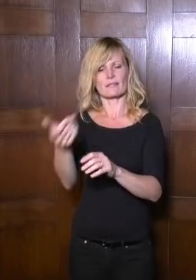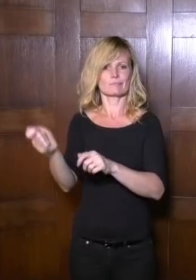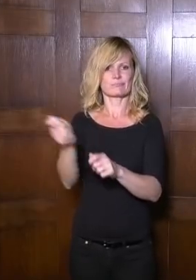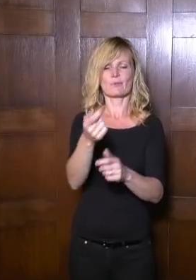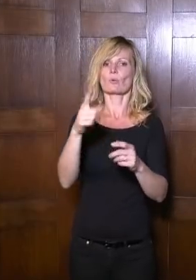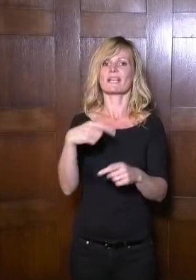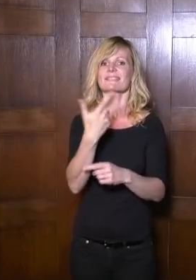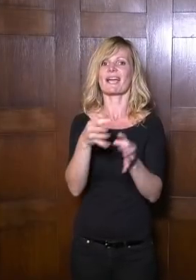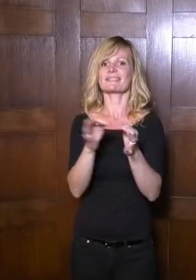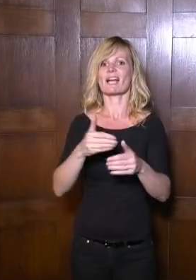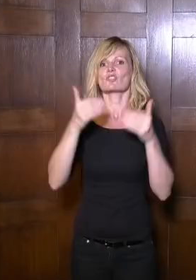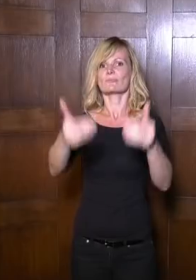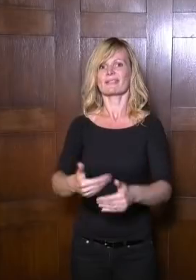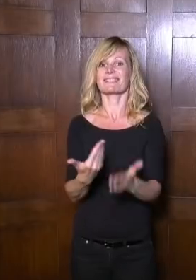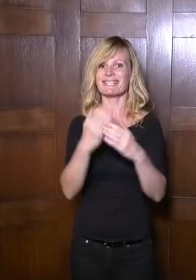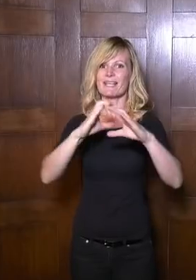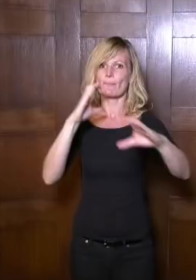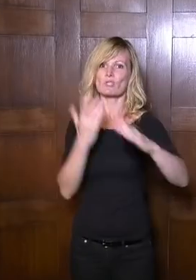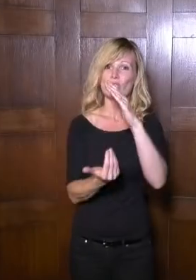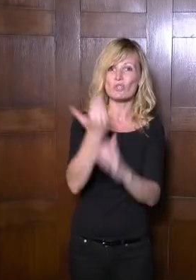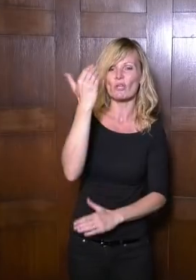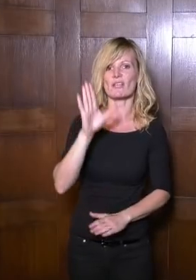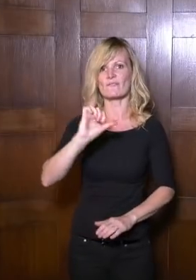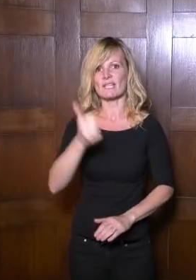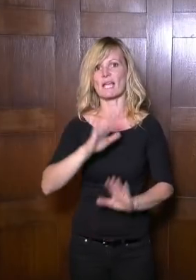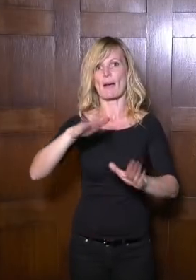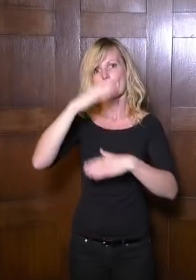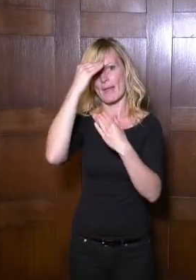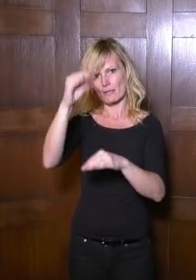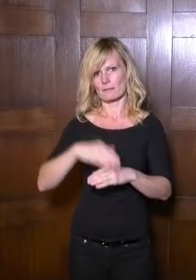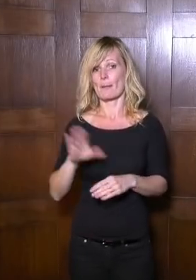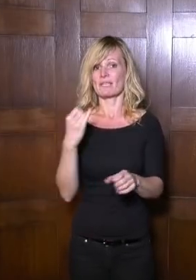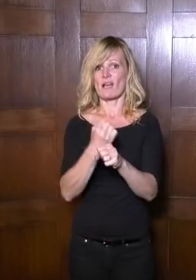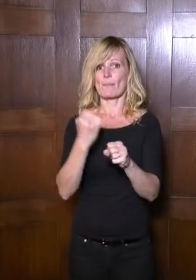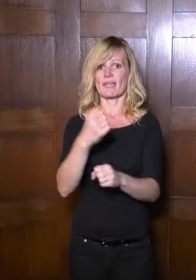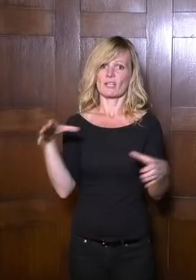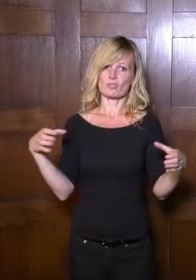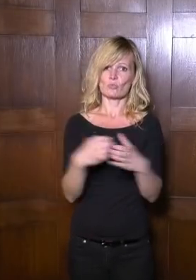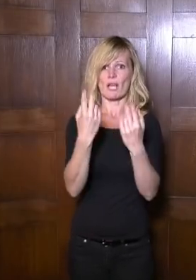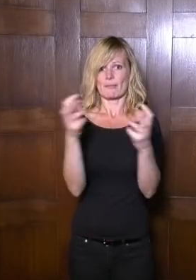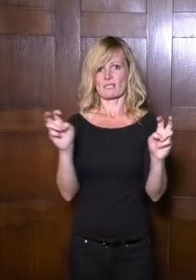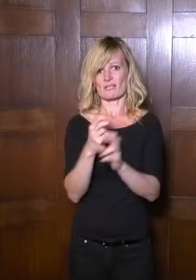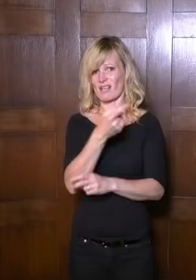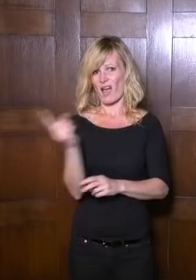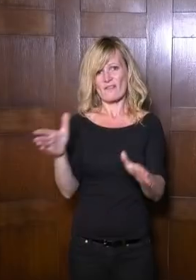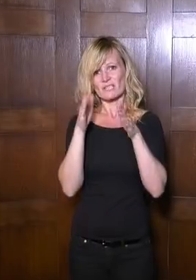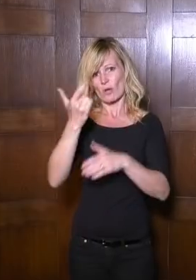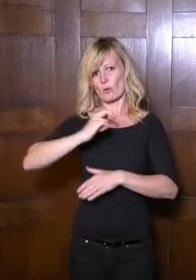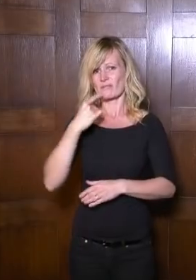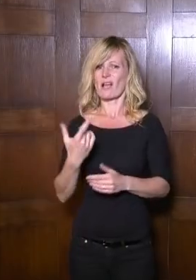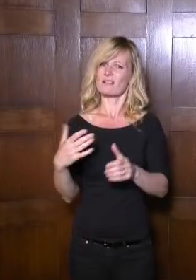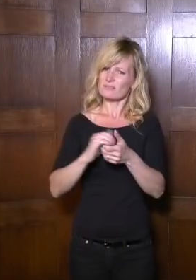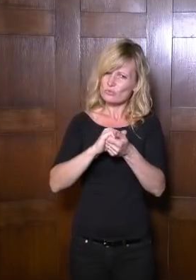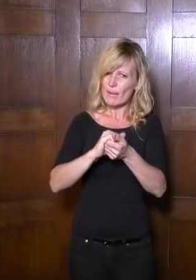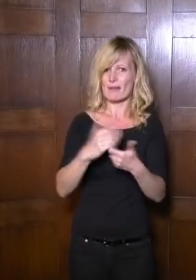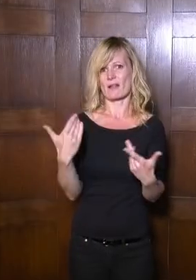uns mit unseren Mitarbeitern zusammengesetzt, die mir sehr, sehr großes Vertrauen geschenkt haben, die gesagt haben, wir halten zu ihnen. Wir verstehen natürlich, dass wir auch in